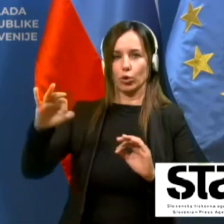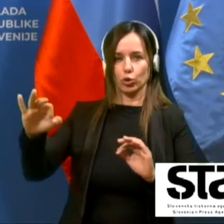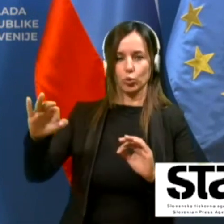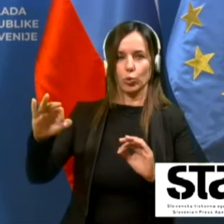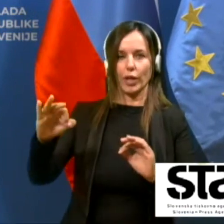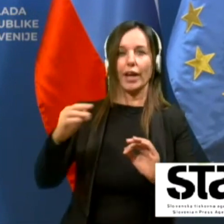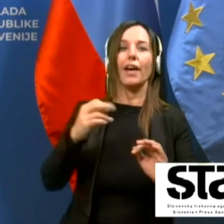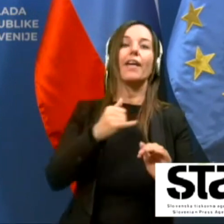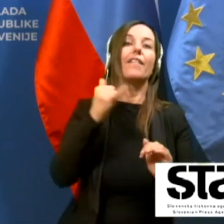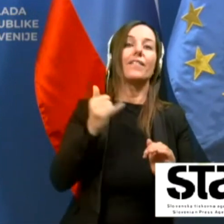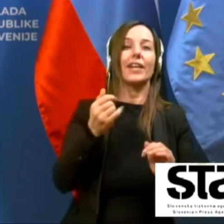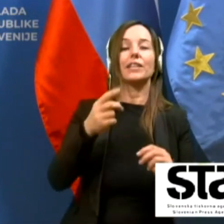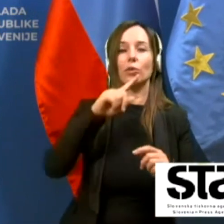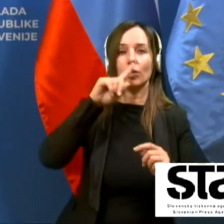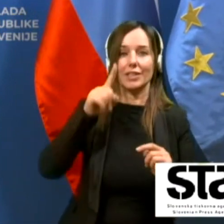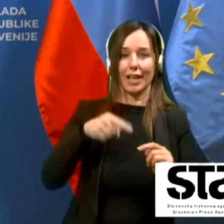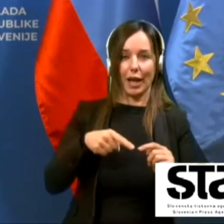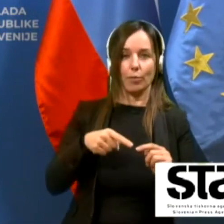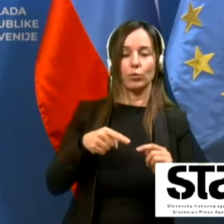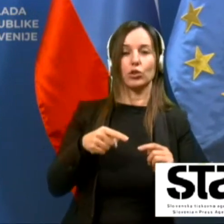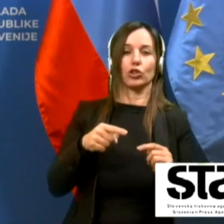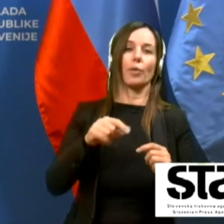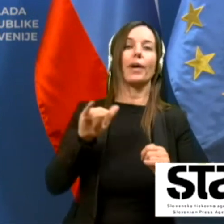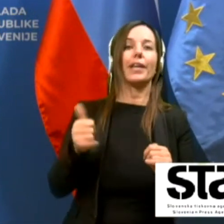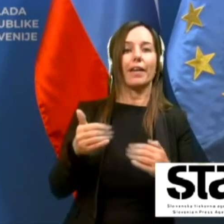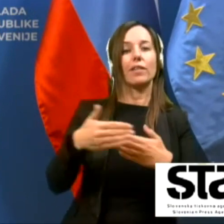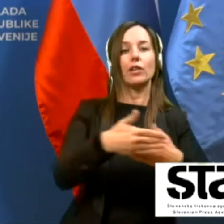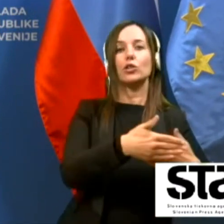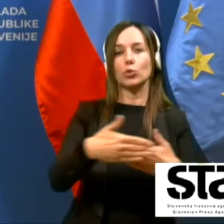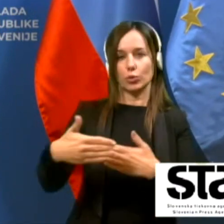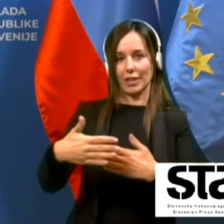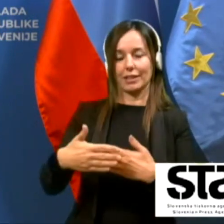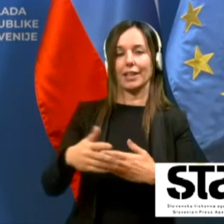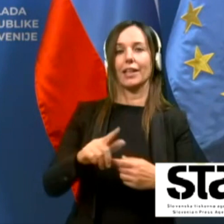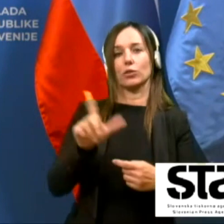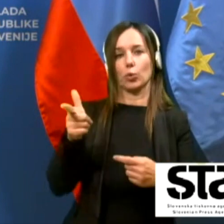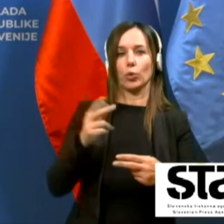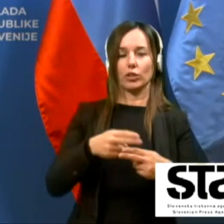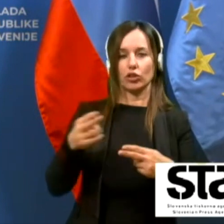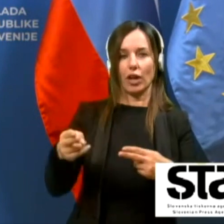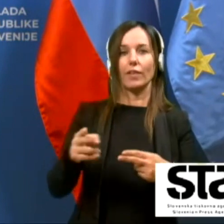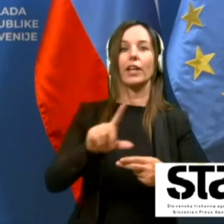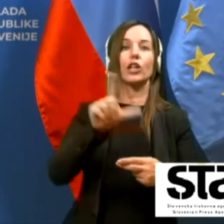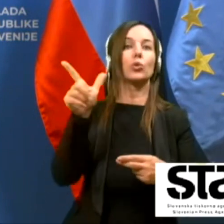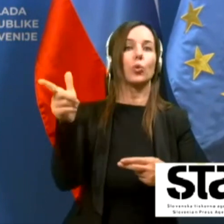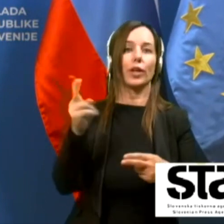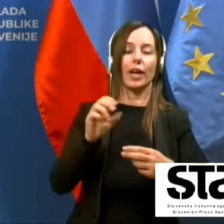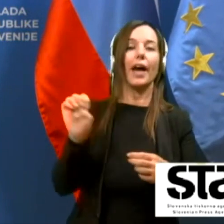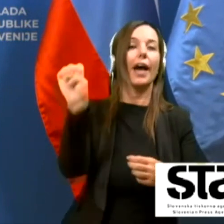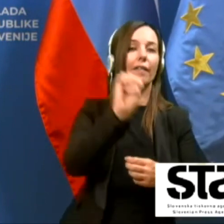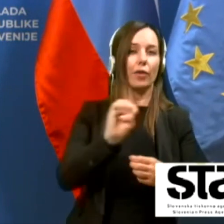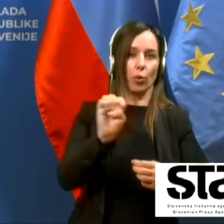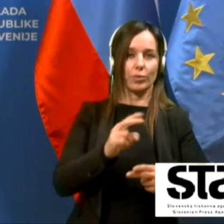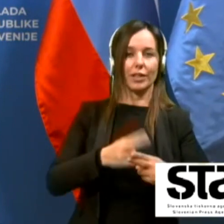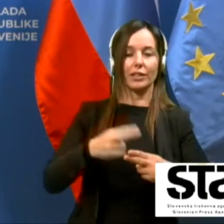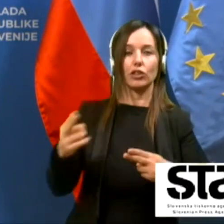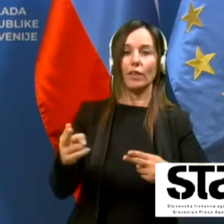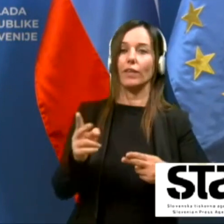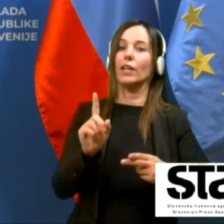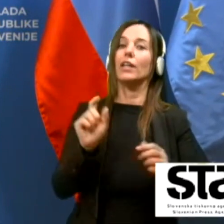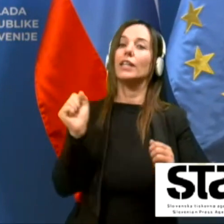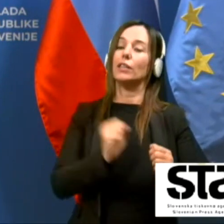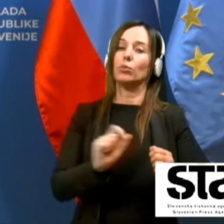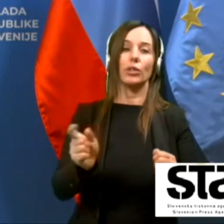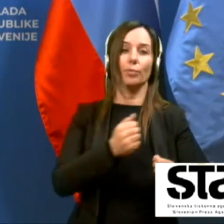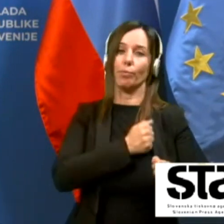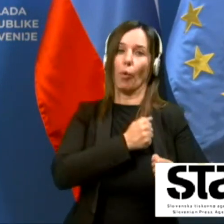vedno slabše razmere v naši neposredni soseščini, pa tudi drugod po Evropi, pa nikakor ne smemo biti preveč pogumni